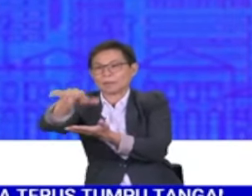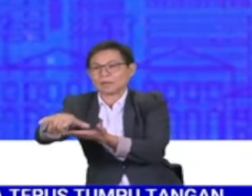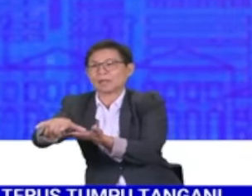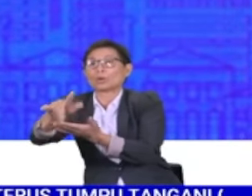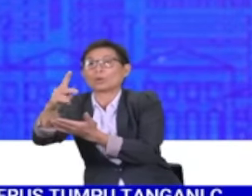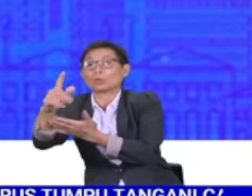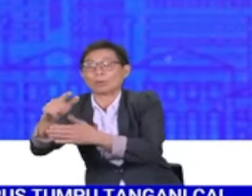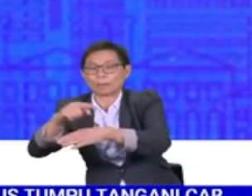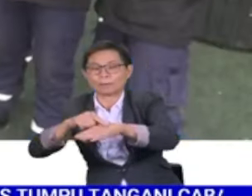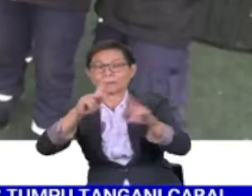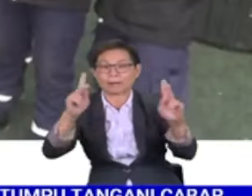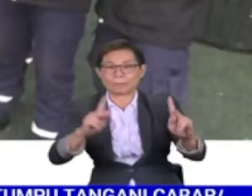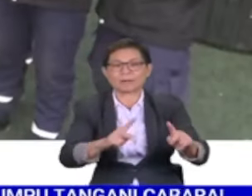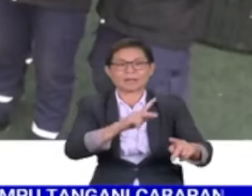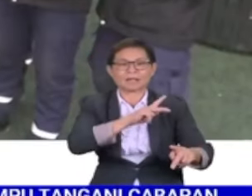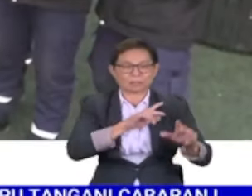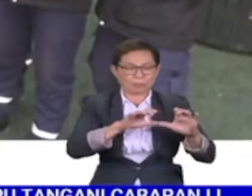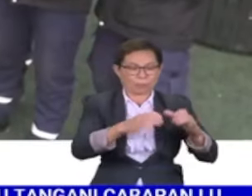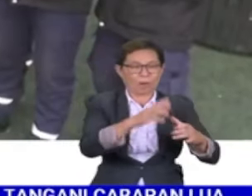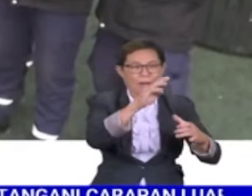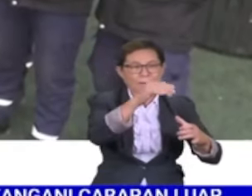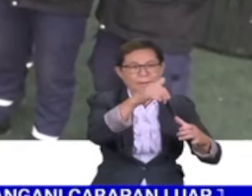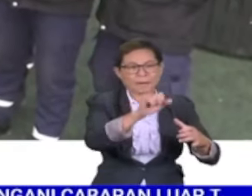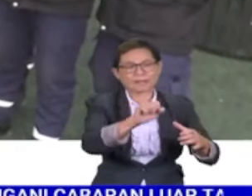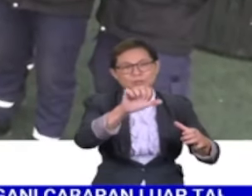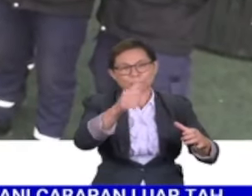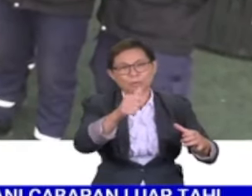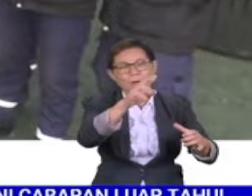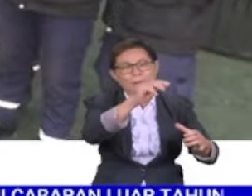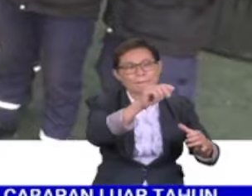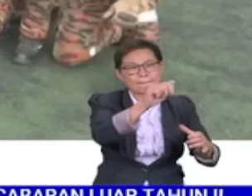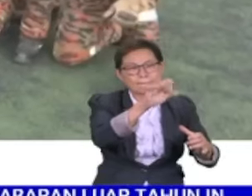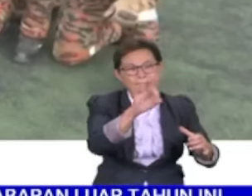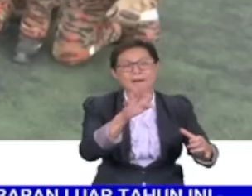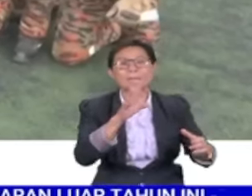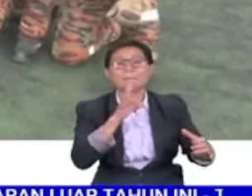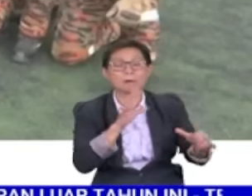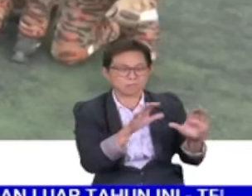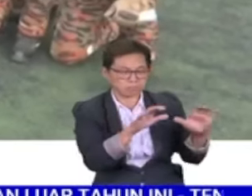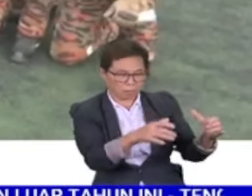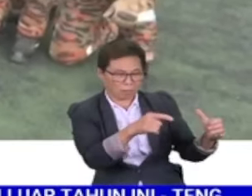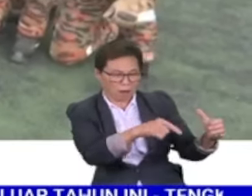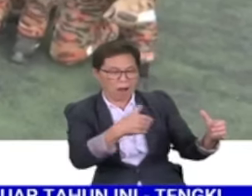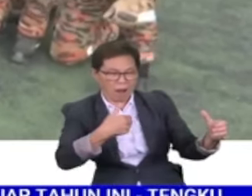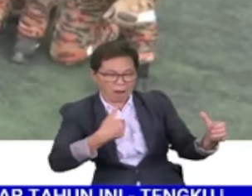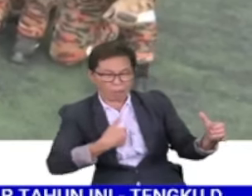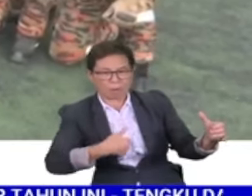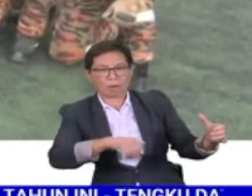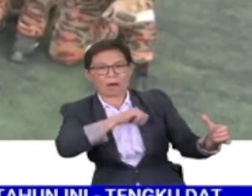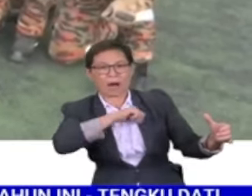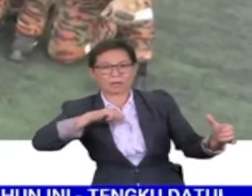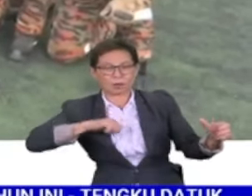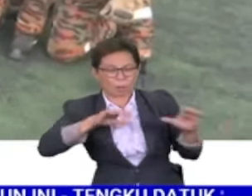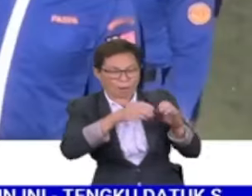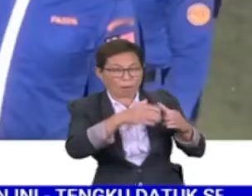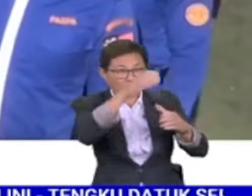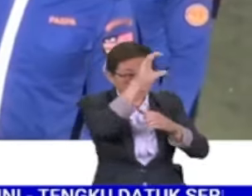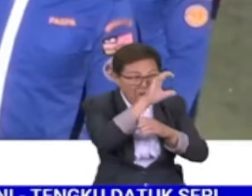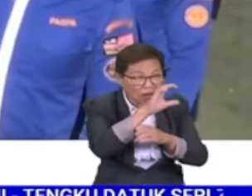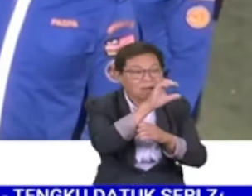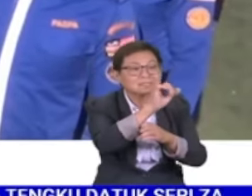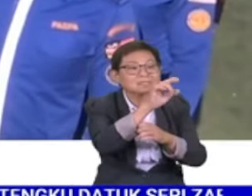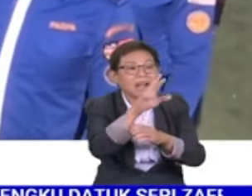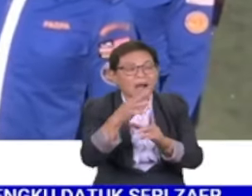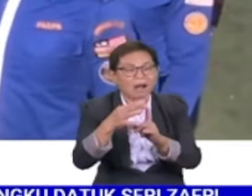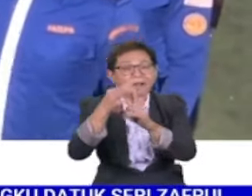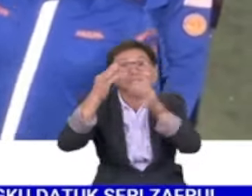ini. Ketua pasukan MAS 10 Abdul Manaf Cik Isa berkata pasukannya terdiri daripada anggota pasukan mencari dan